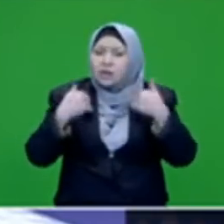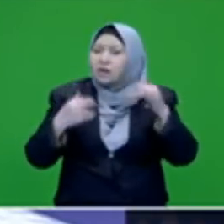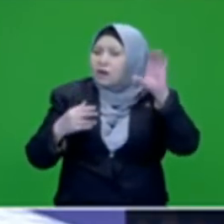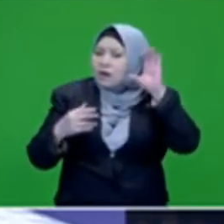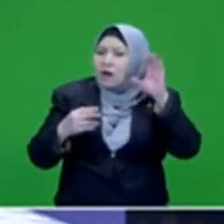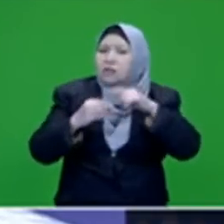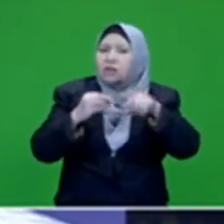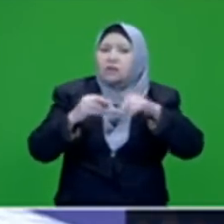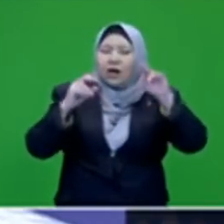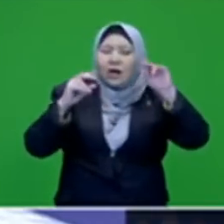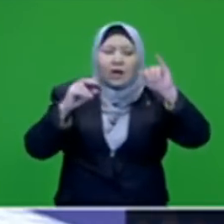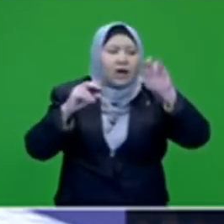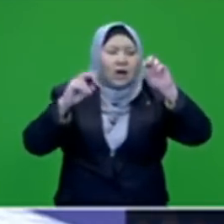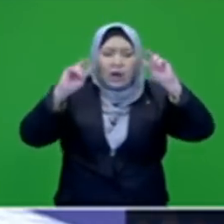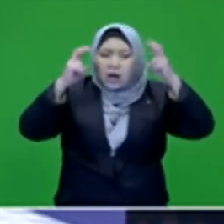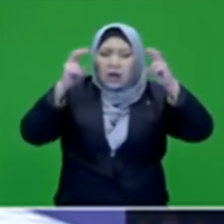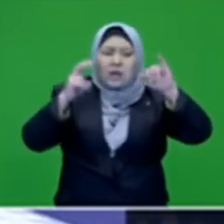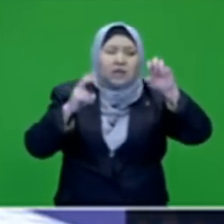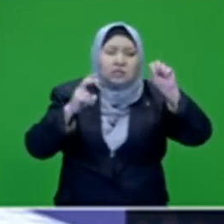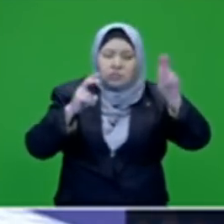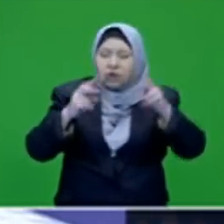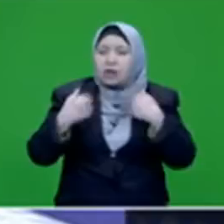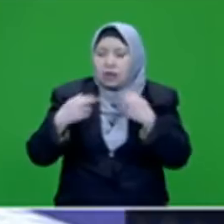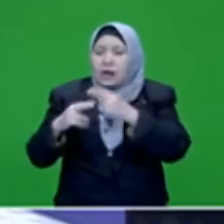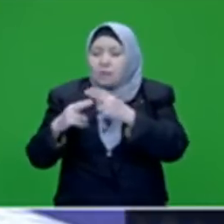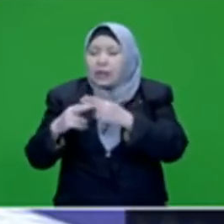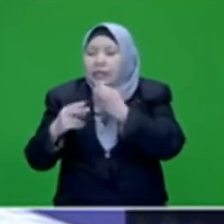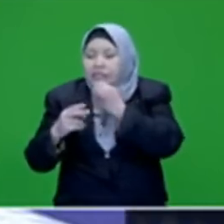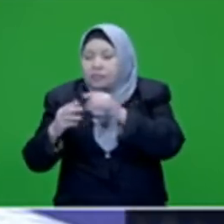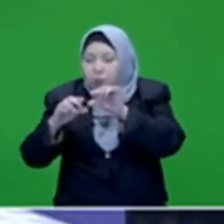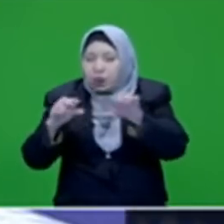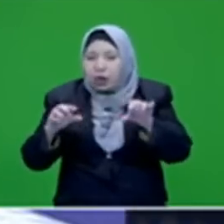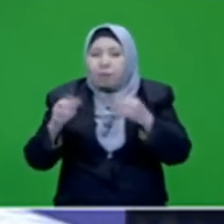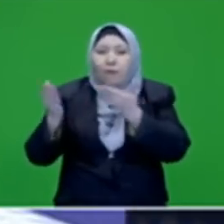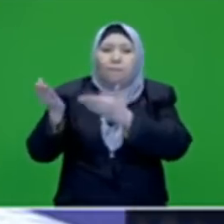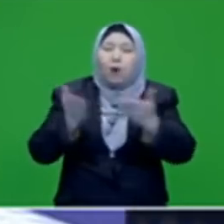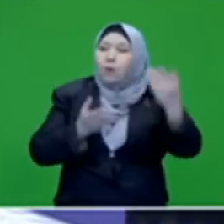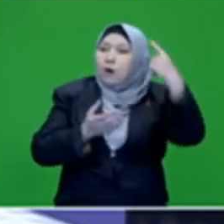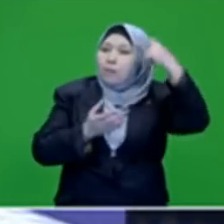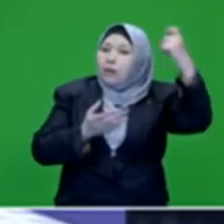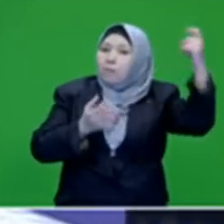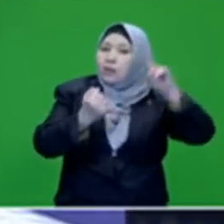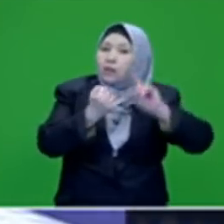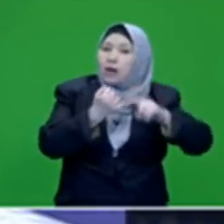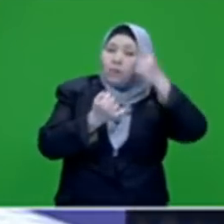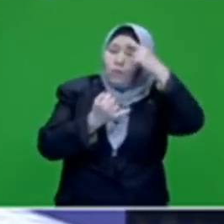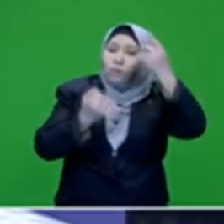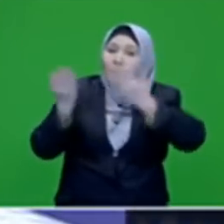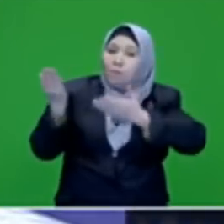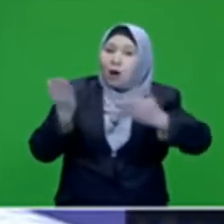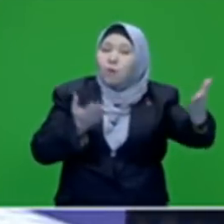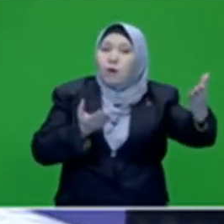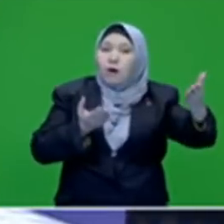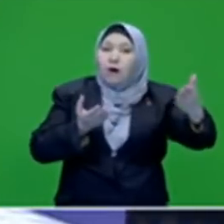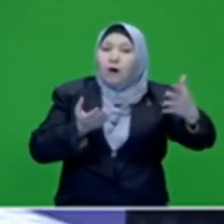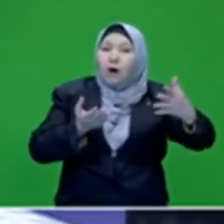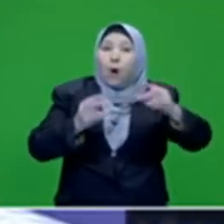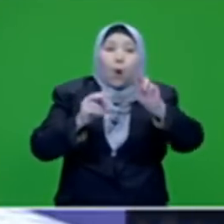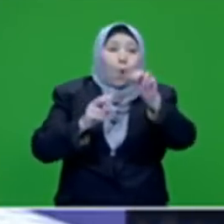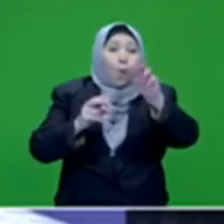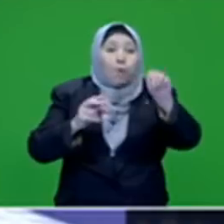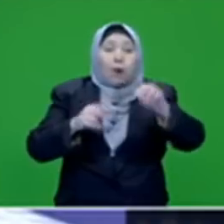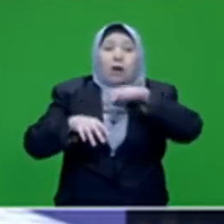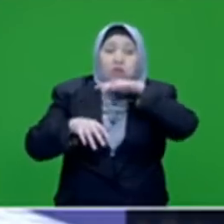pasal isu ada seorang nama yang dia sebut, dia kata dia pembawa mimpi terakhir untuk umat Rasulullah SAW. Dia